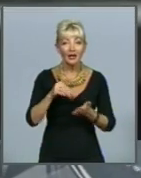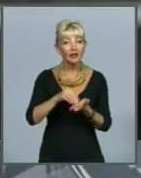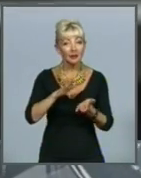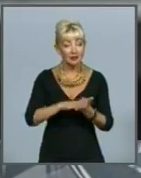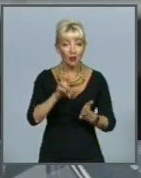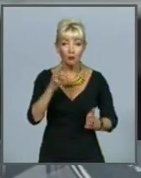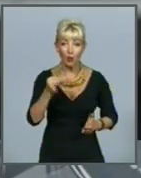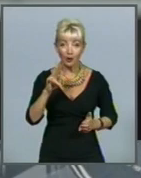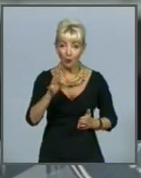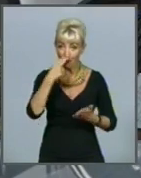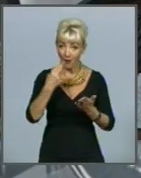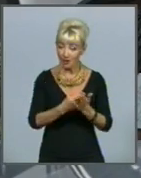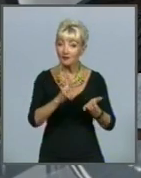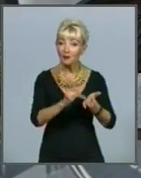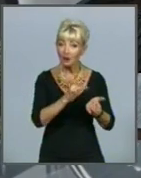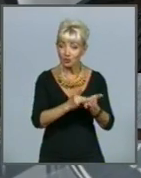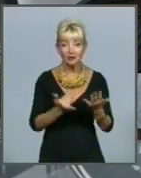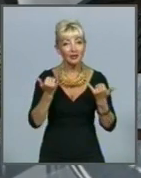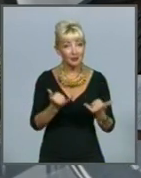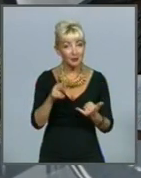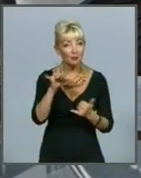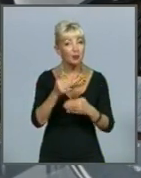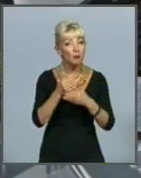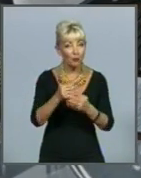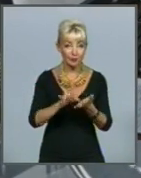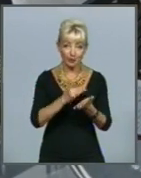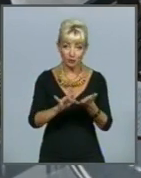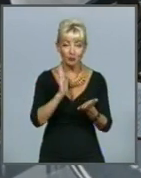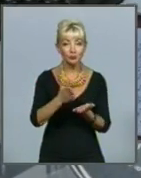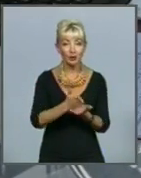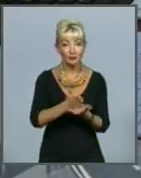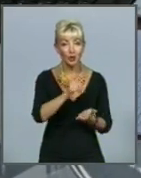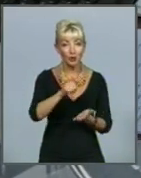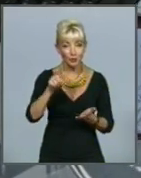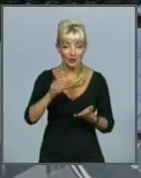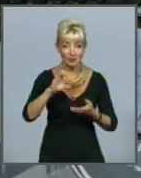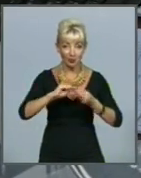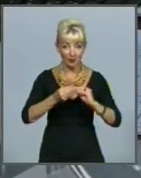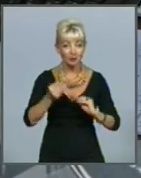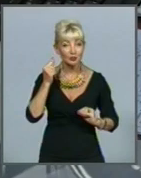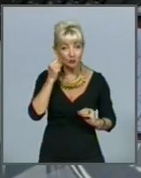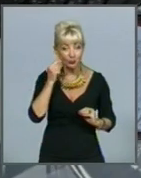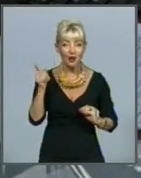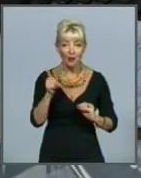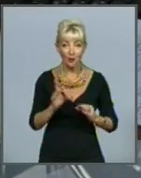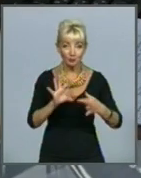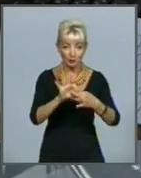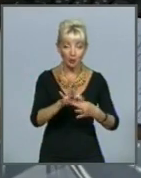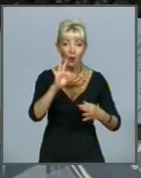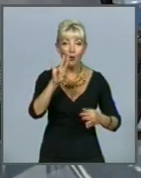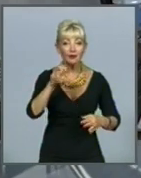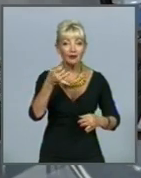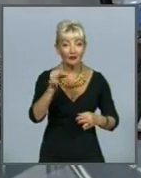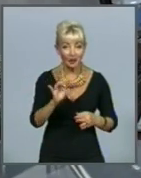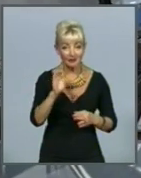новий планшет. Тепер з його допомогою у медустанові обслуговують людей з вадами слуху. Він підключений до онлайн-зв'язку із